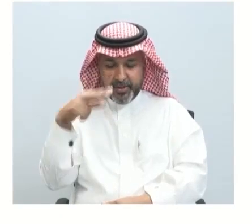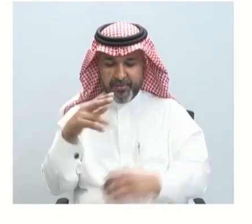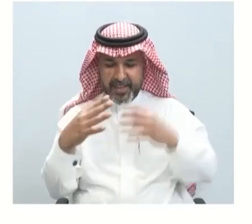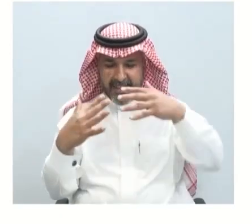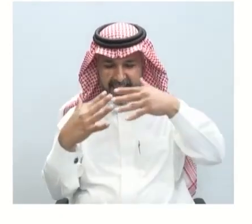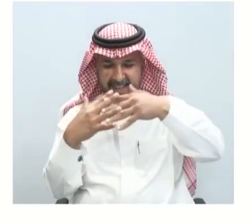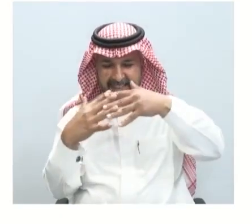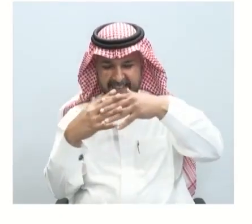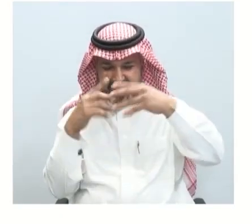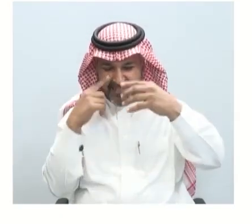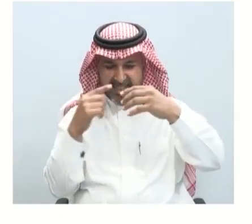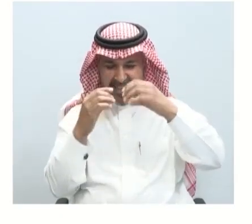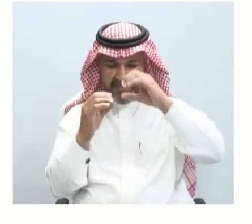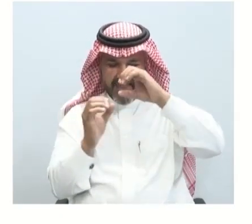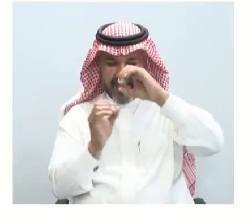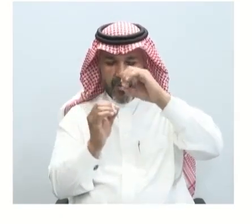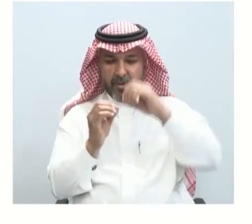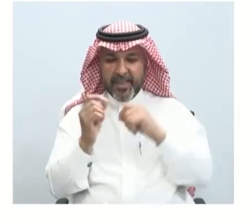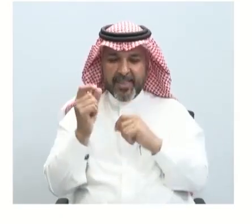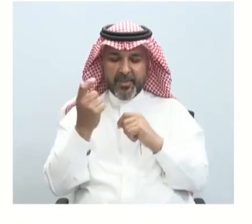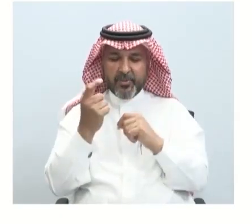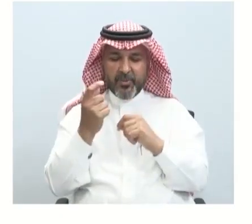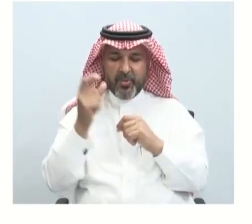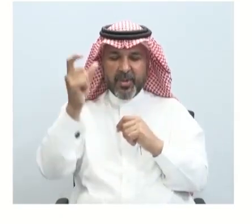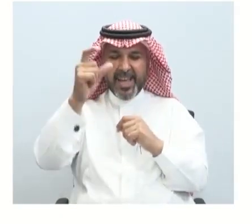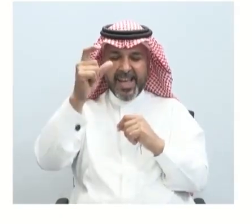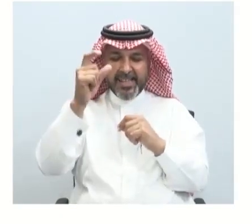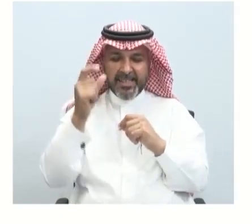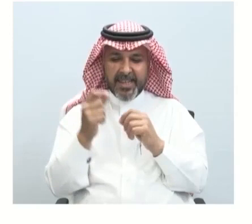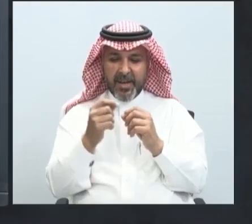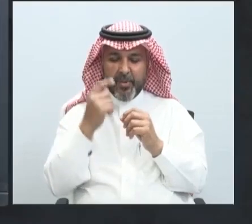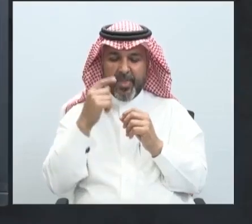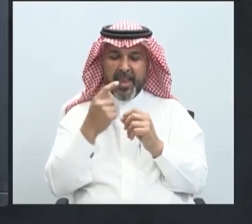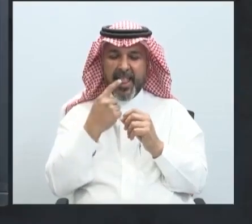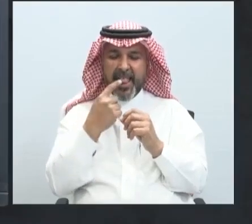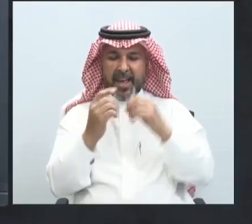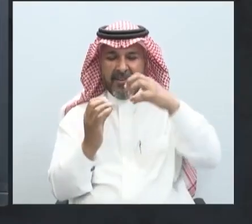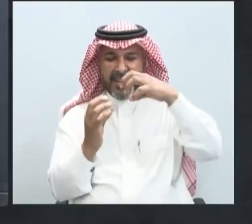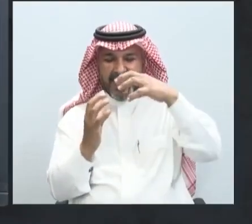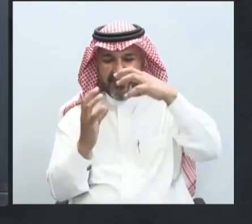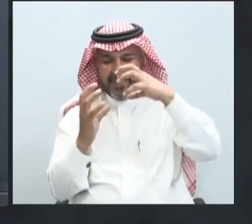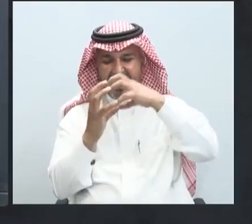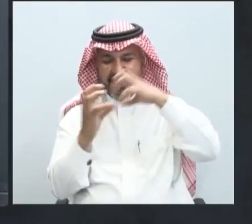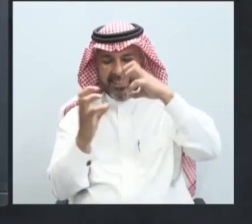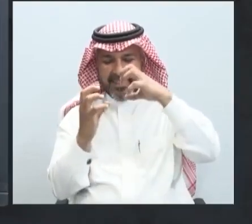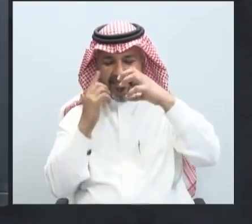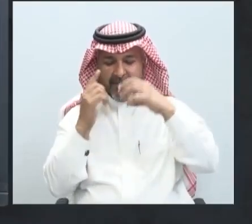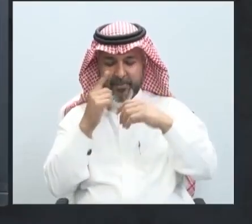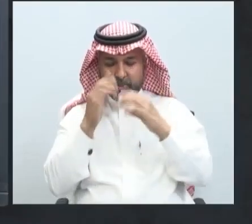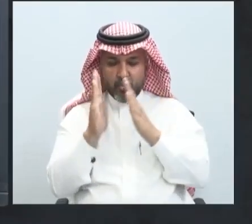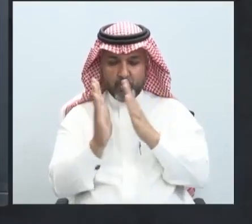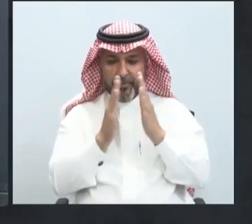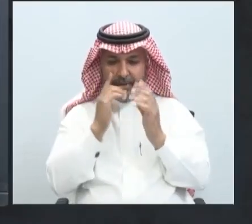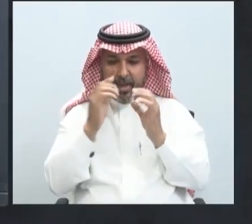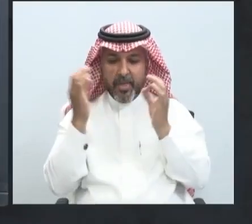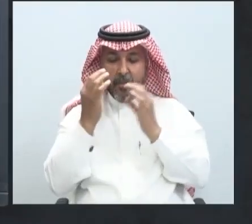المتماثله دائما الكروموسومات المتماثله متساويه في الطول الكروموسومات المتماثله ت نفس الموقع من السنترومير